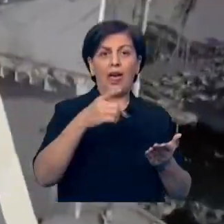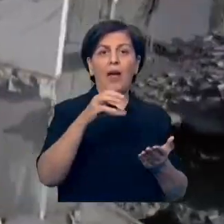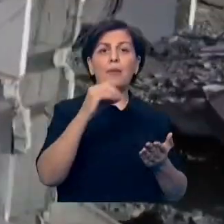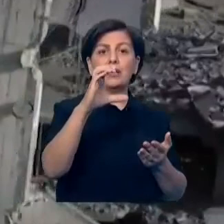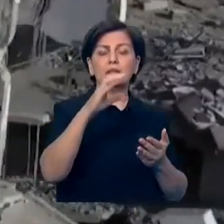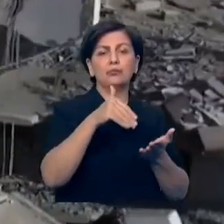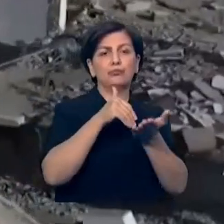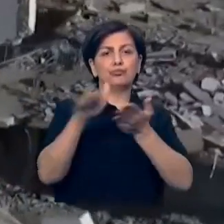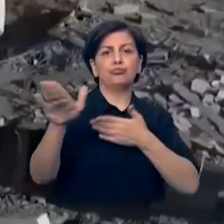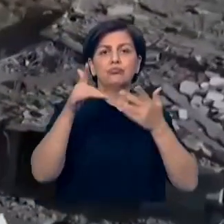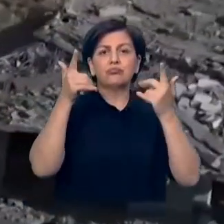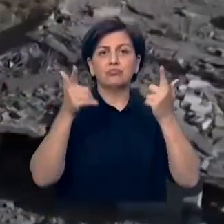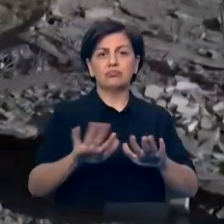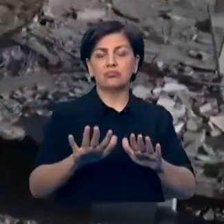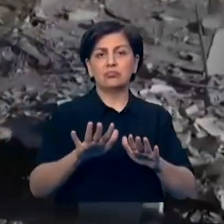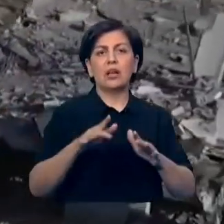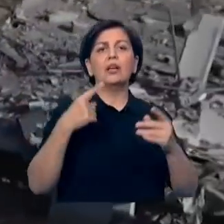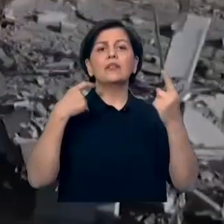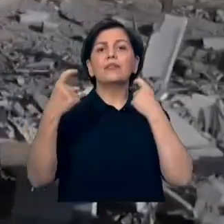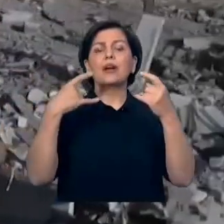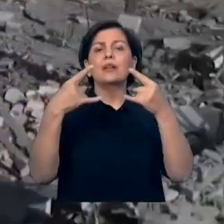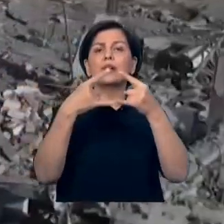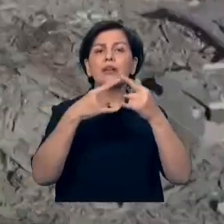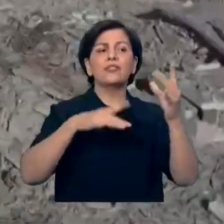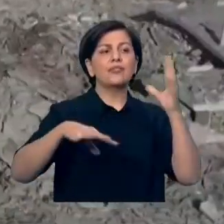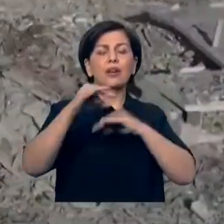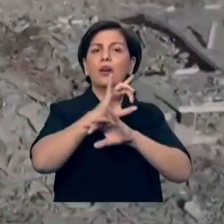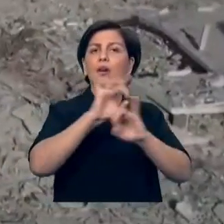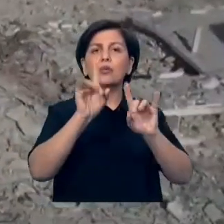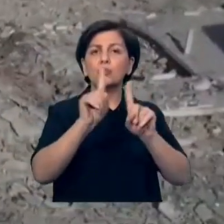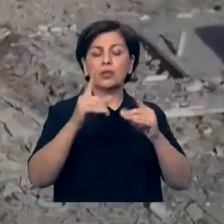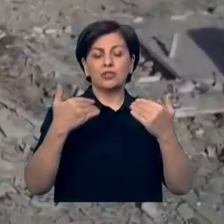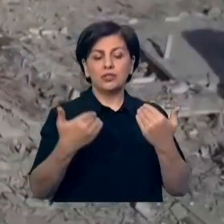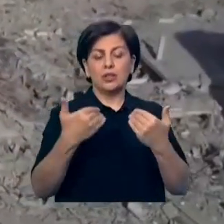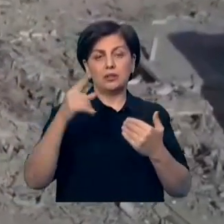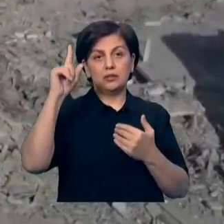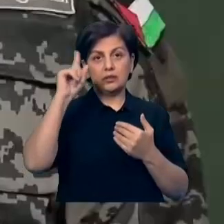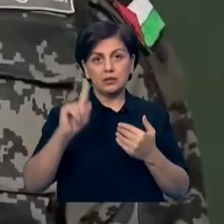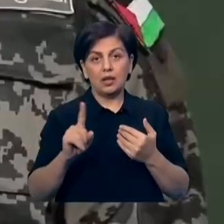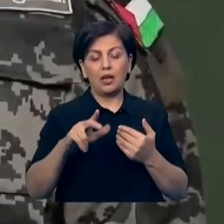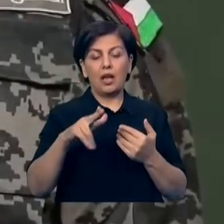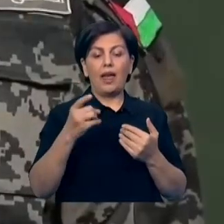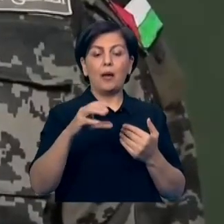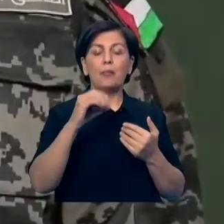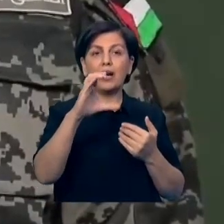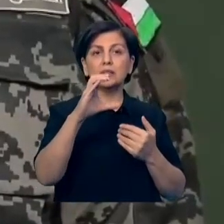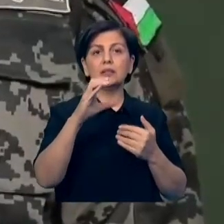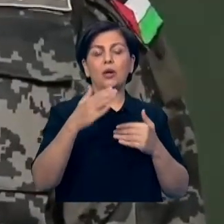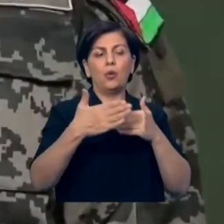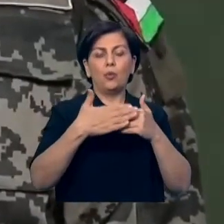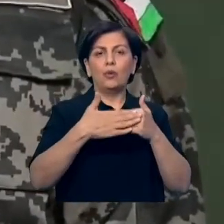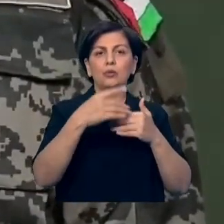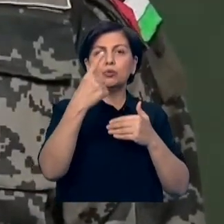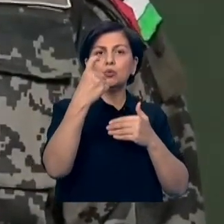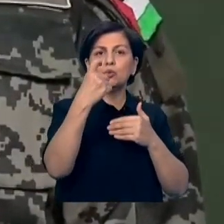qəbul etməyib. Kütləvi informasiya vasitələrinin yaydığı məlumata görə isə, hazırda İsrail Həmas hərəkatı ilə 100-ə yaxın girovun azad edilməsi